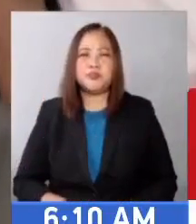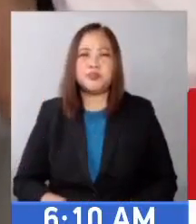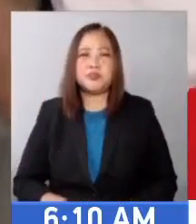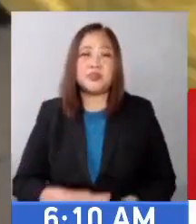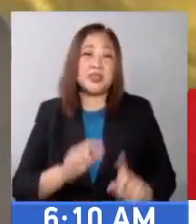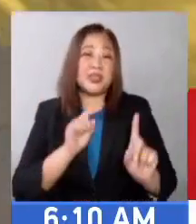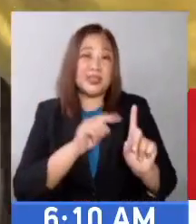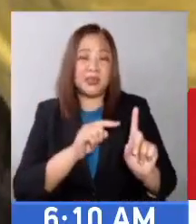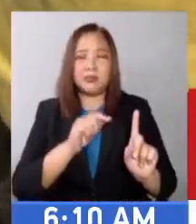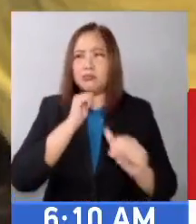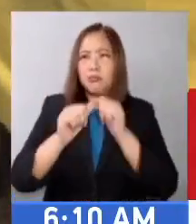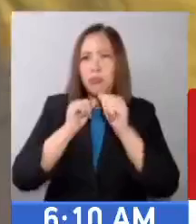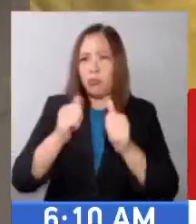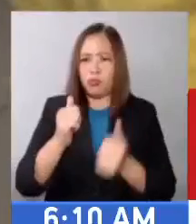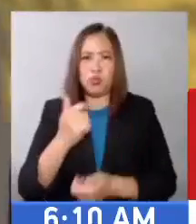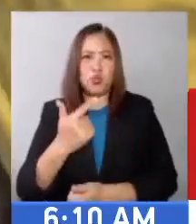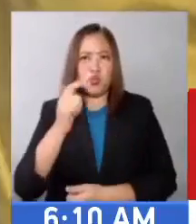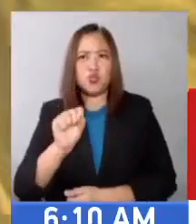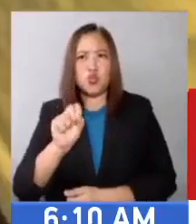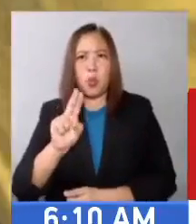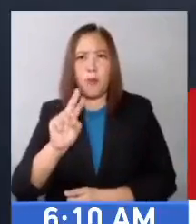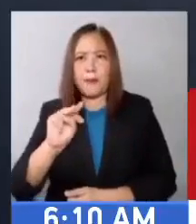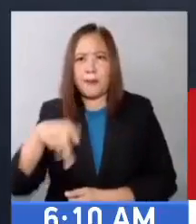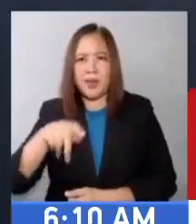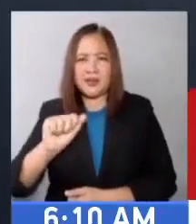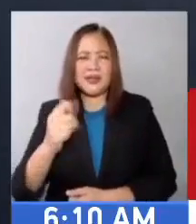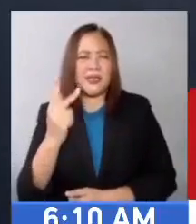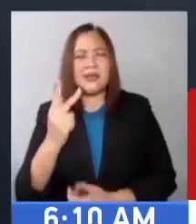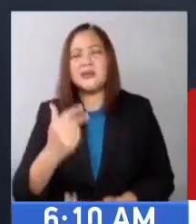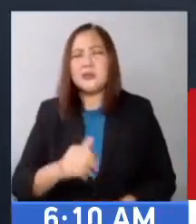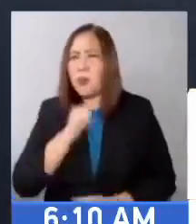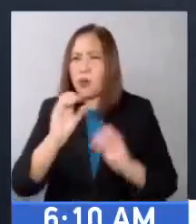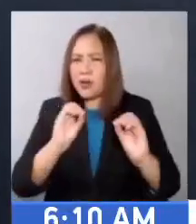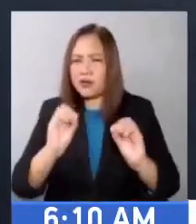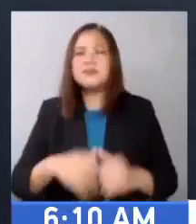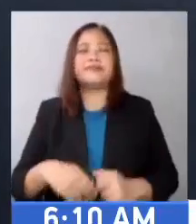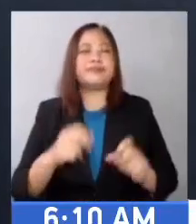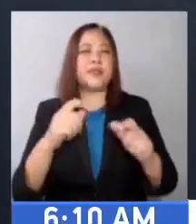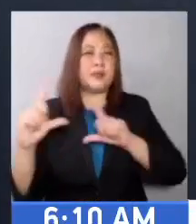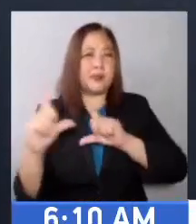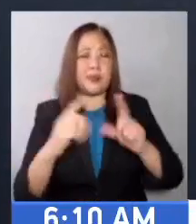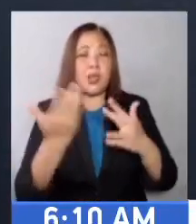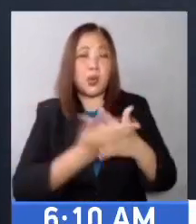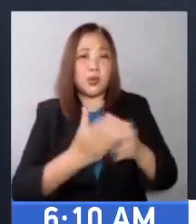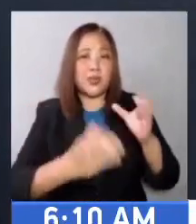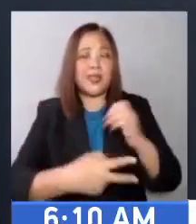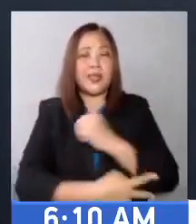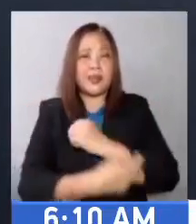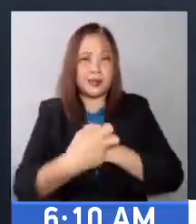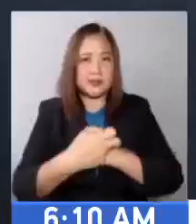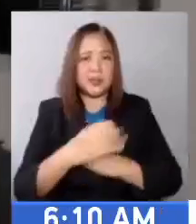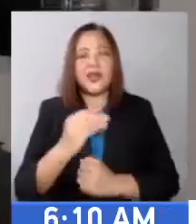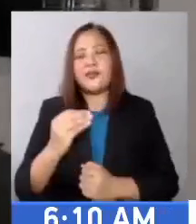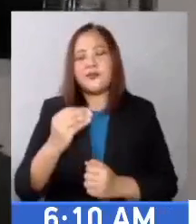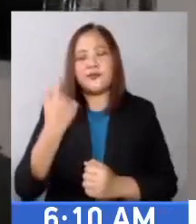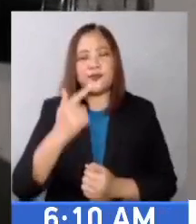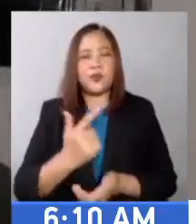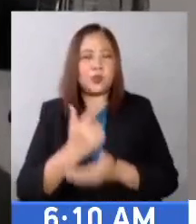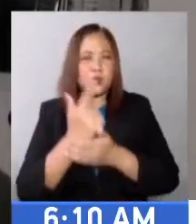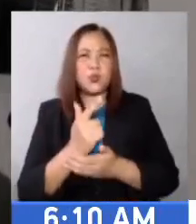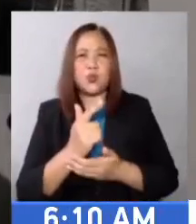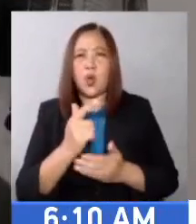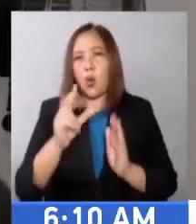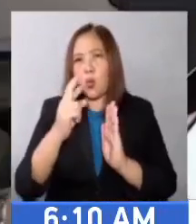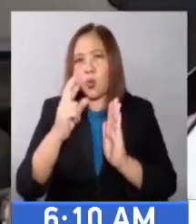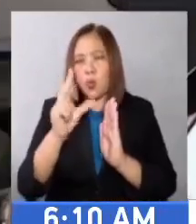sa kanya. Maharap ang suspect sa mga reklamong theft at paglabag sa Comprehensive Firearms and Ammunition Regulation Act. Ito ang